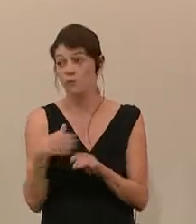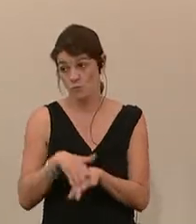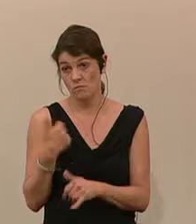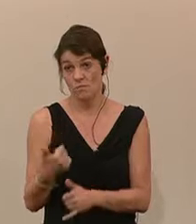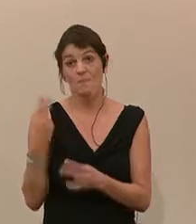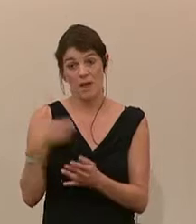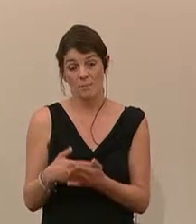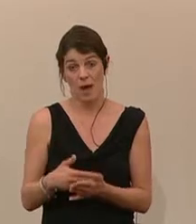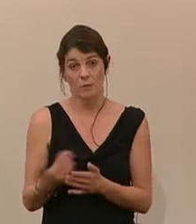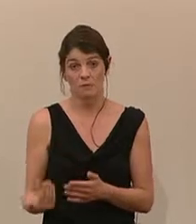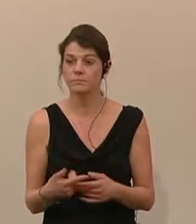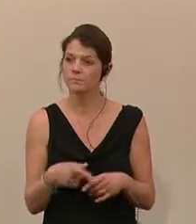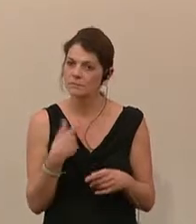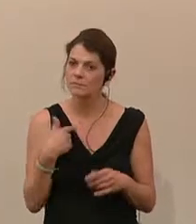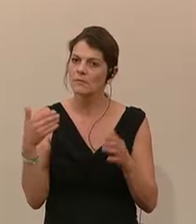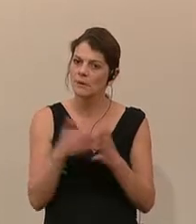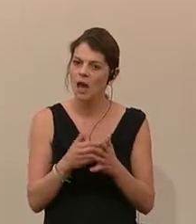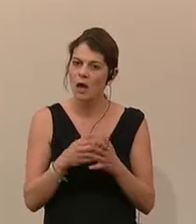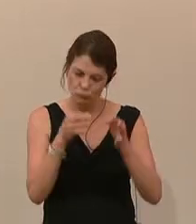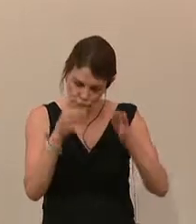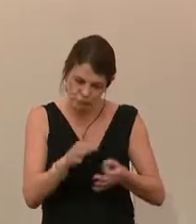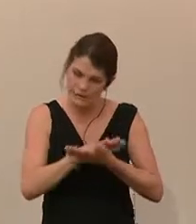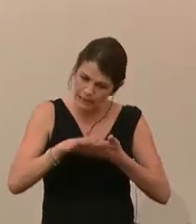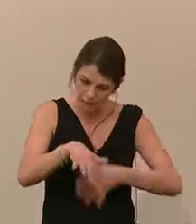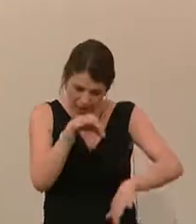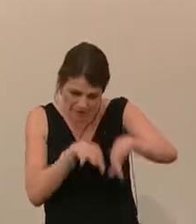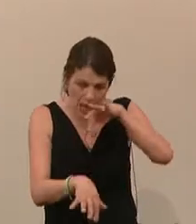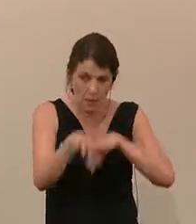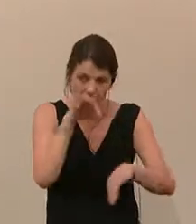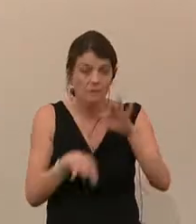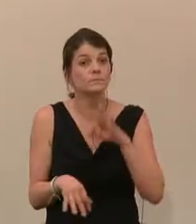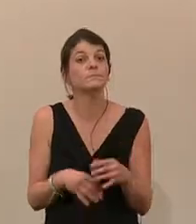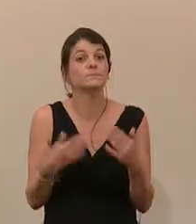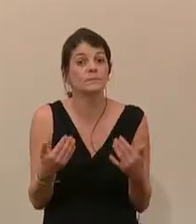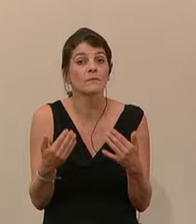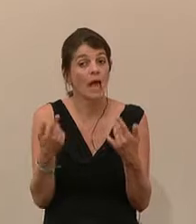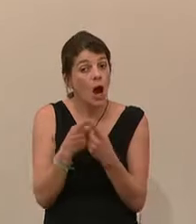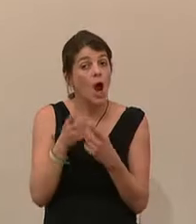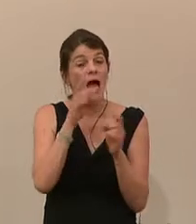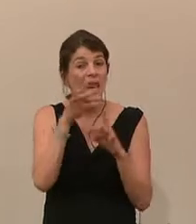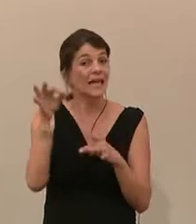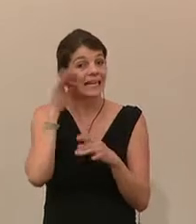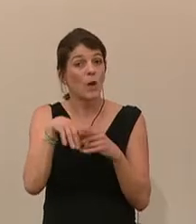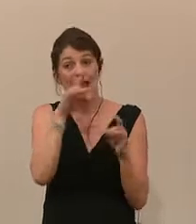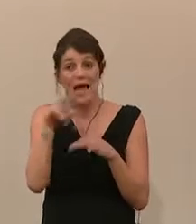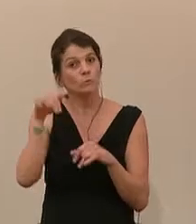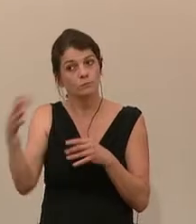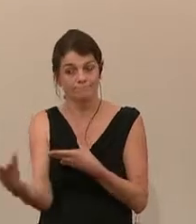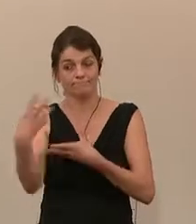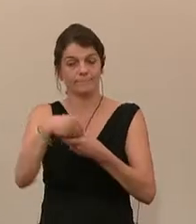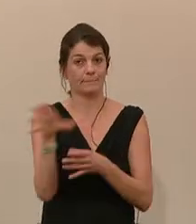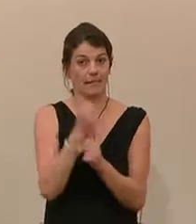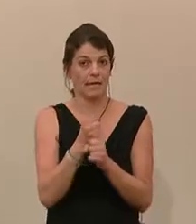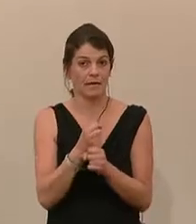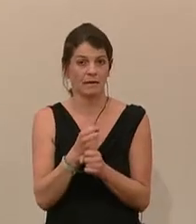Begrüßenswert ist hier eine fundierte Evaluierung unter Einbeziehung der Lehrerinnen und Lehrer, um hier auf